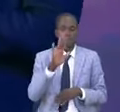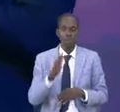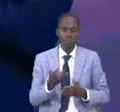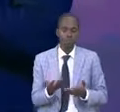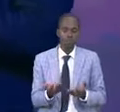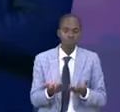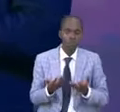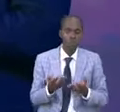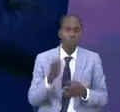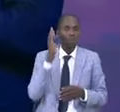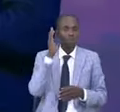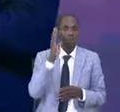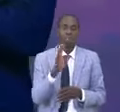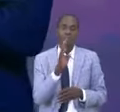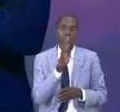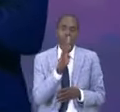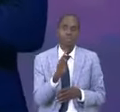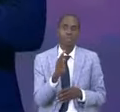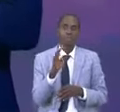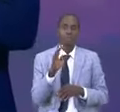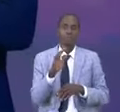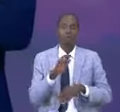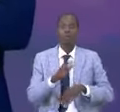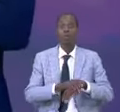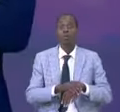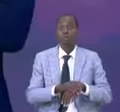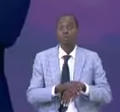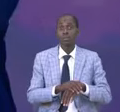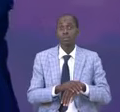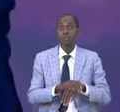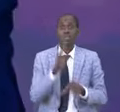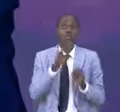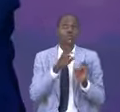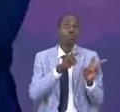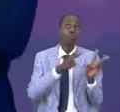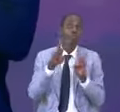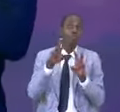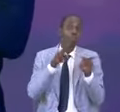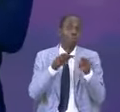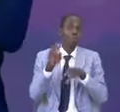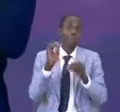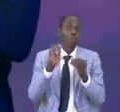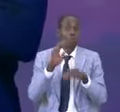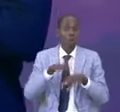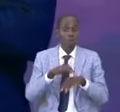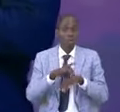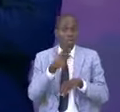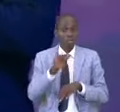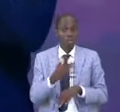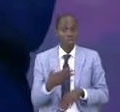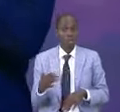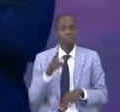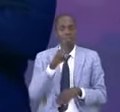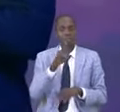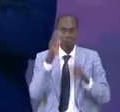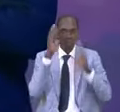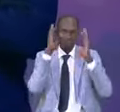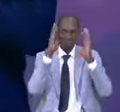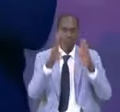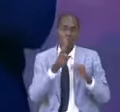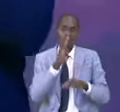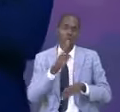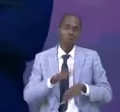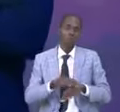sera sur les choses terrestres mais si vous centrez votre affection votre désir votre